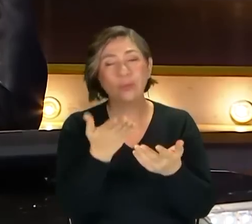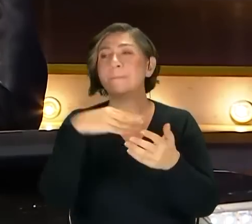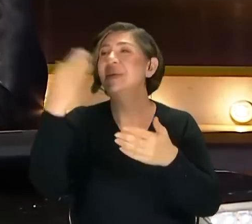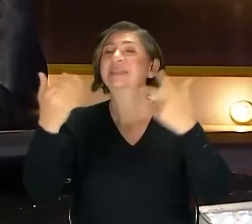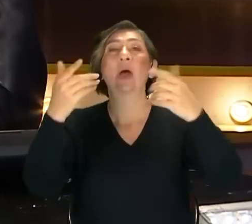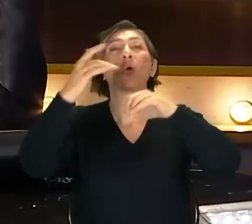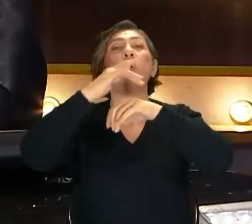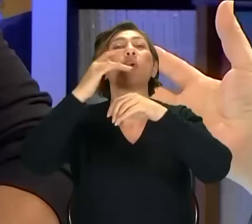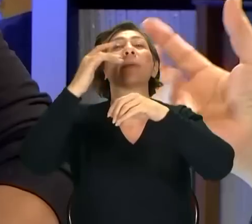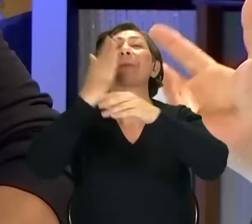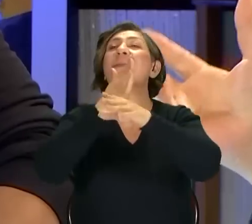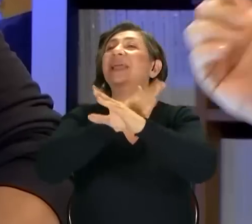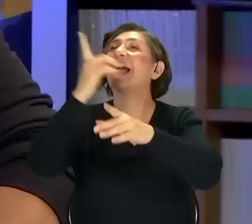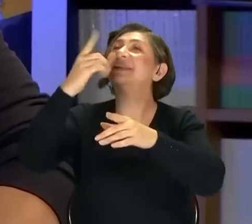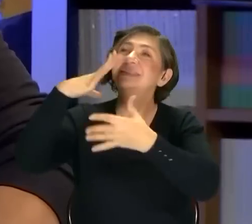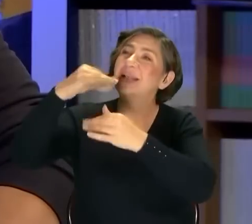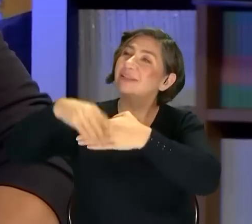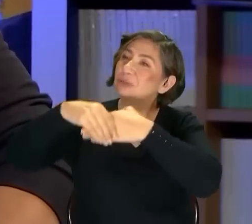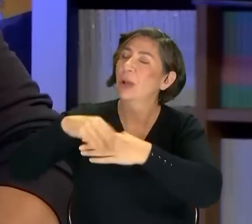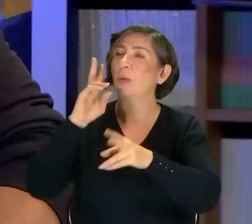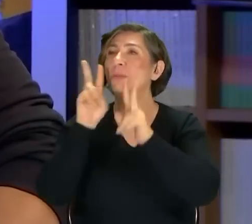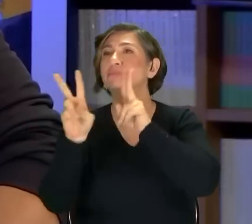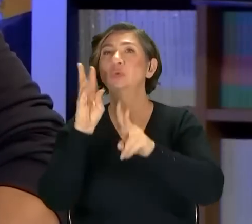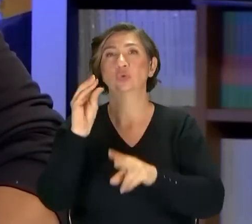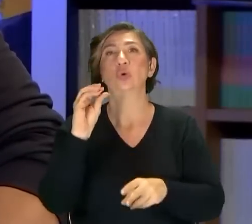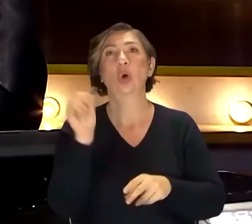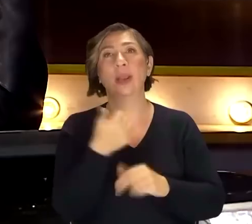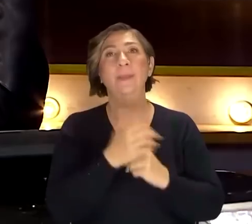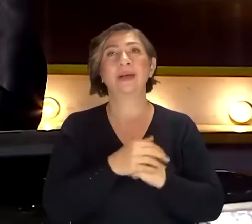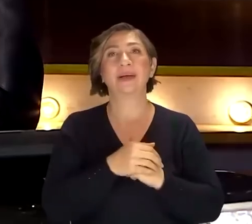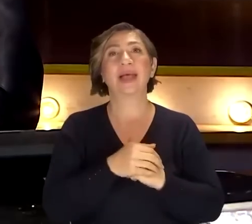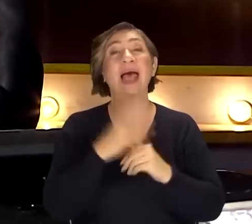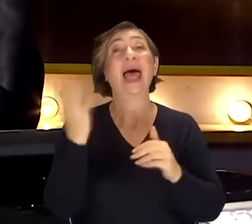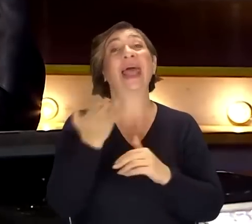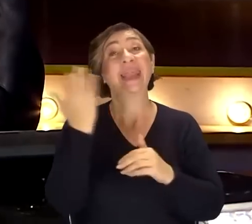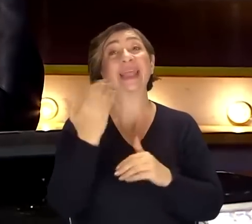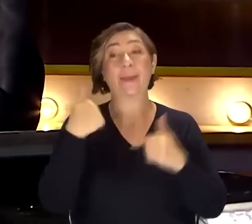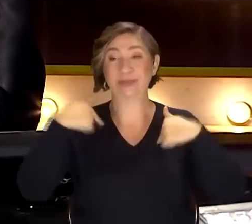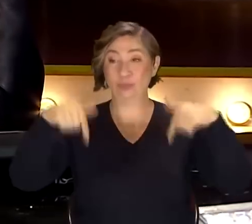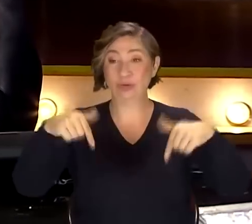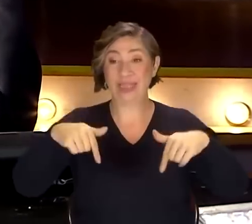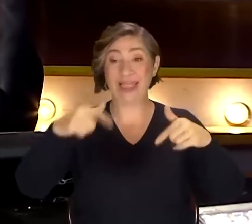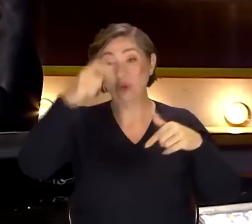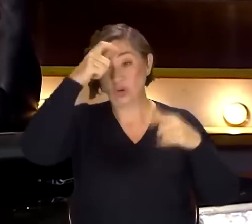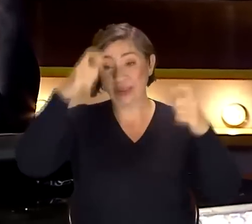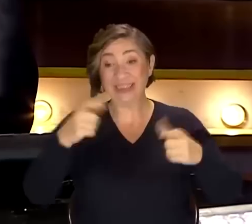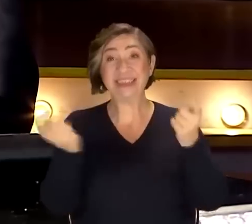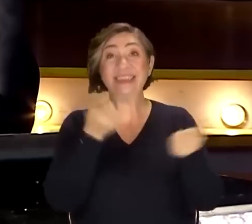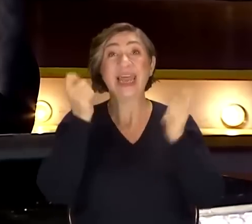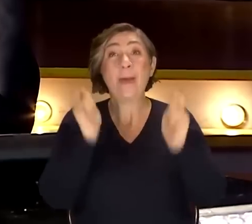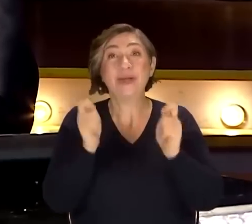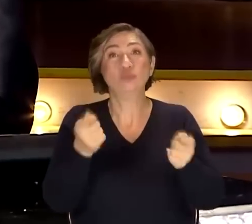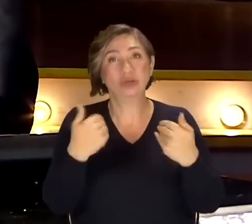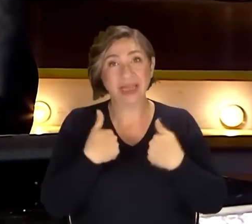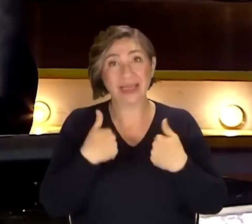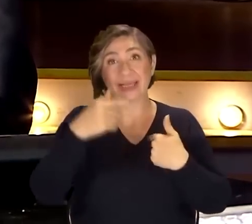Başka ülkelerin insanlarıyla tanışmak, onları gözlemlemek çok önemli. Çok. Çok önemli. Her ne kadar tabii biz burada yerli işler yapmaya mecbursak